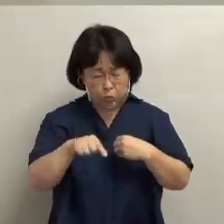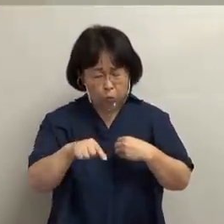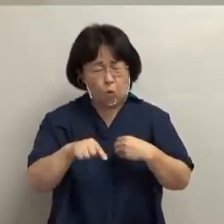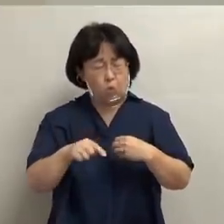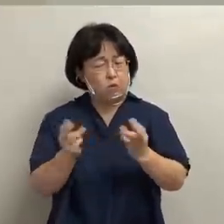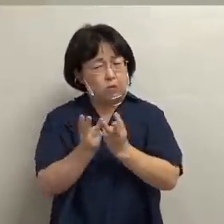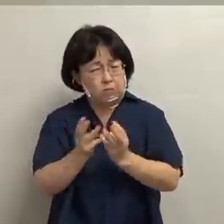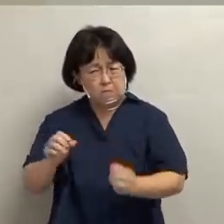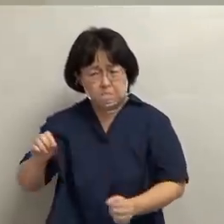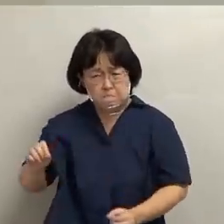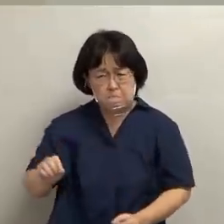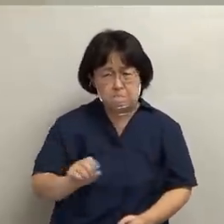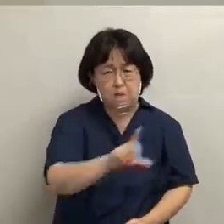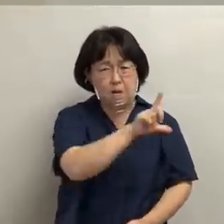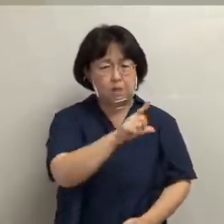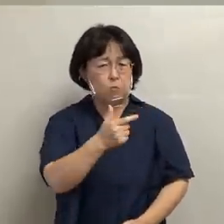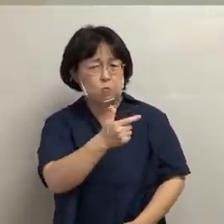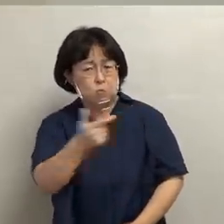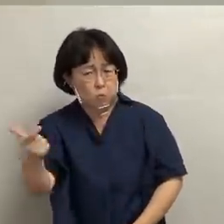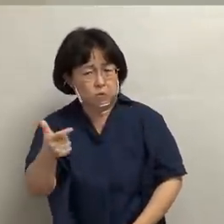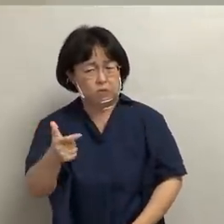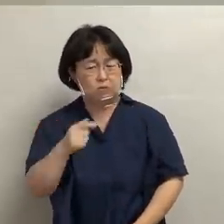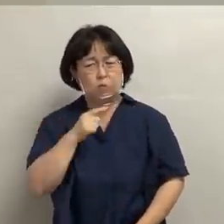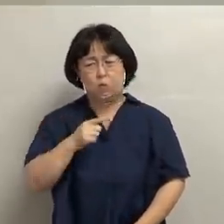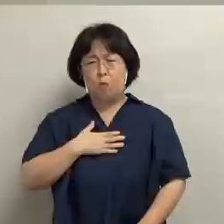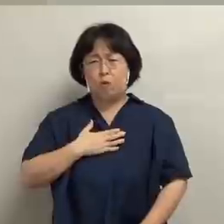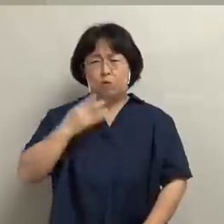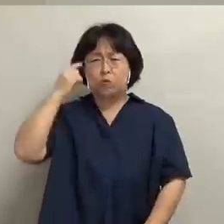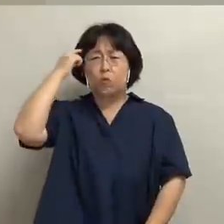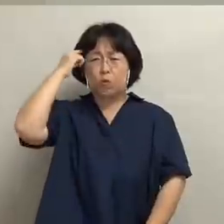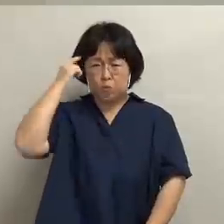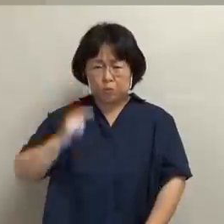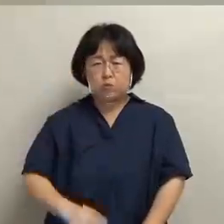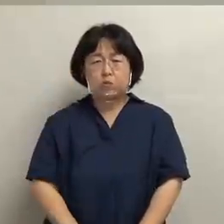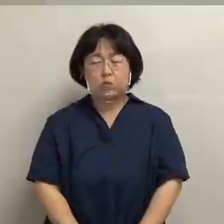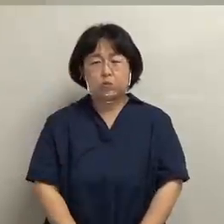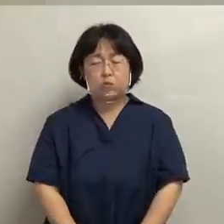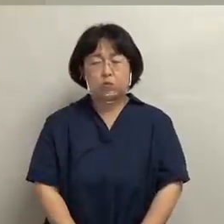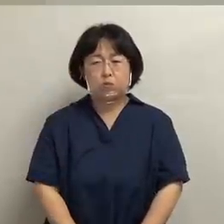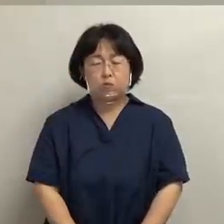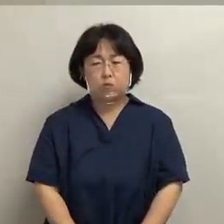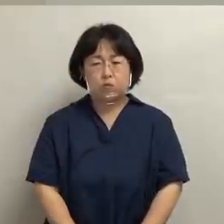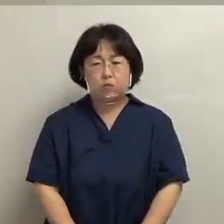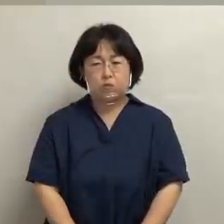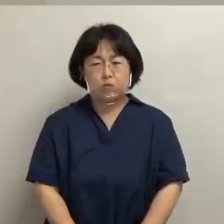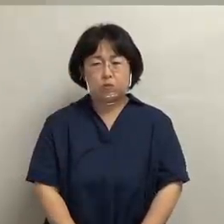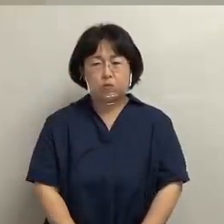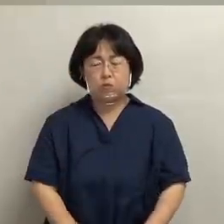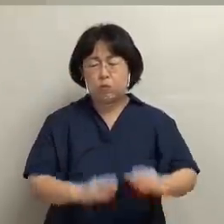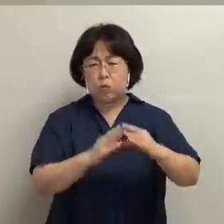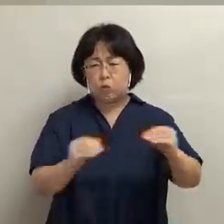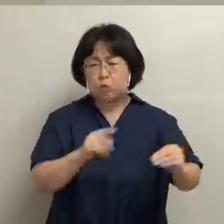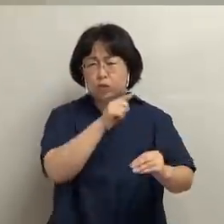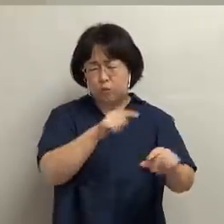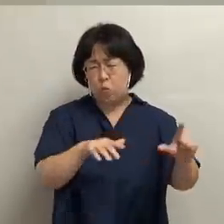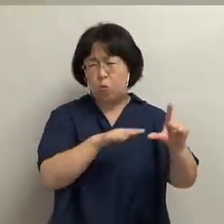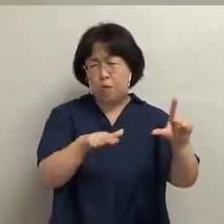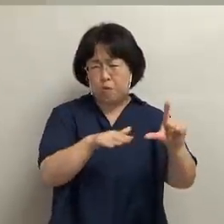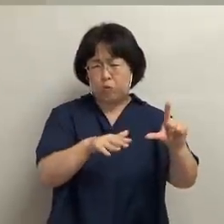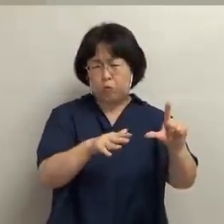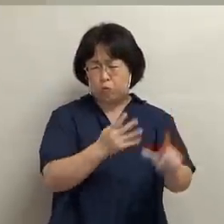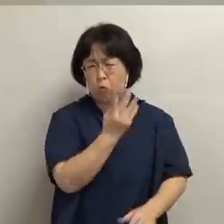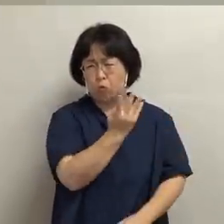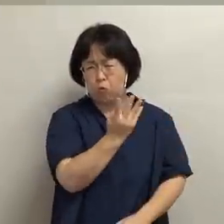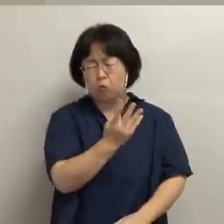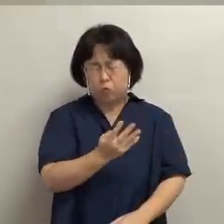急増のペースがまあ桁外れのものかということを分かっていただけるというふうに思いますついに国のステージ4の夢水準である